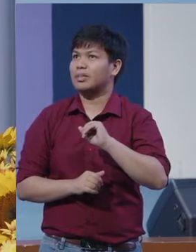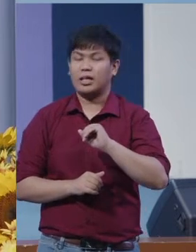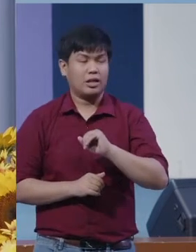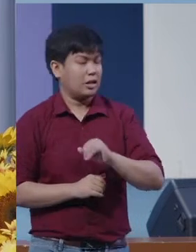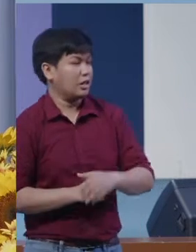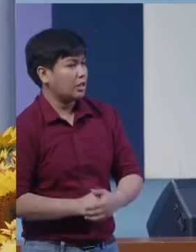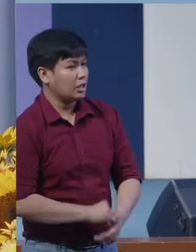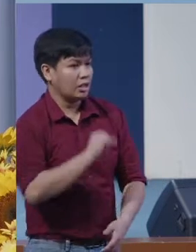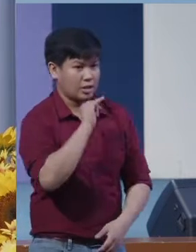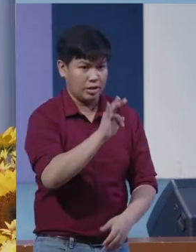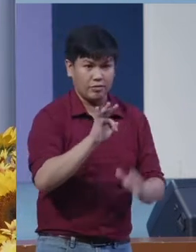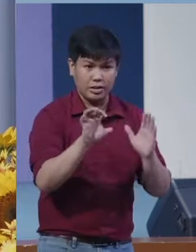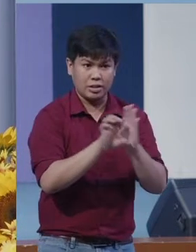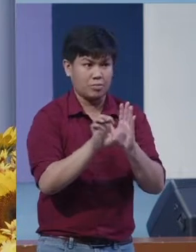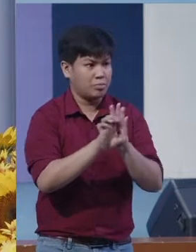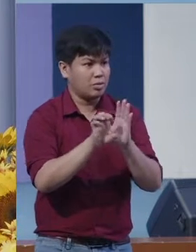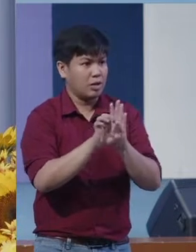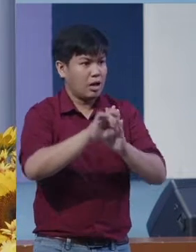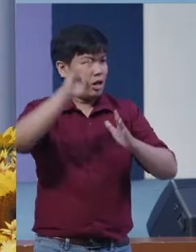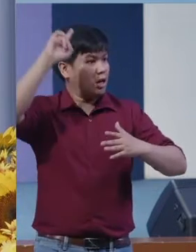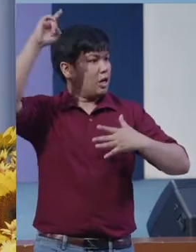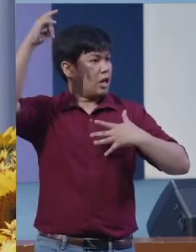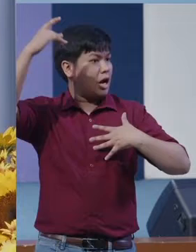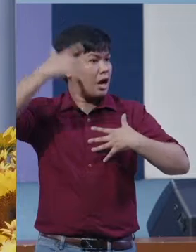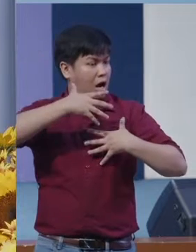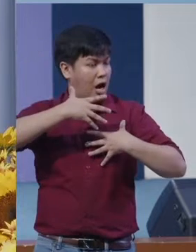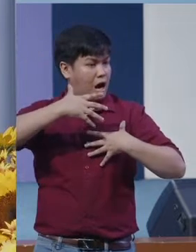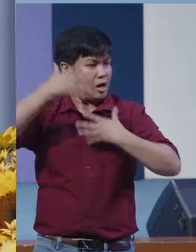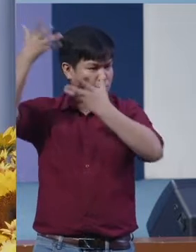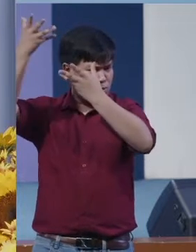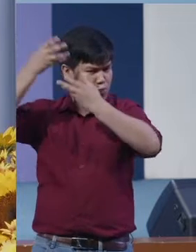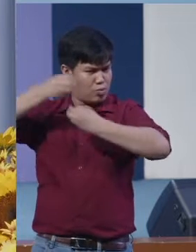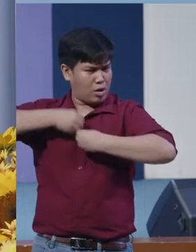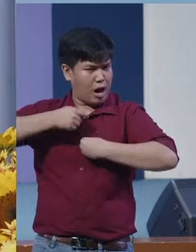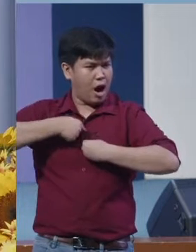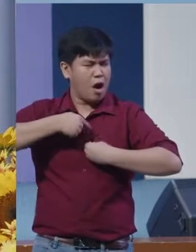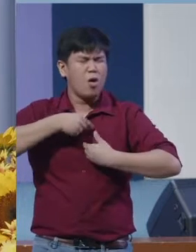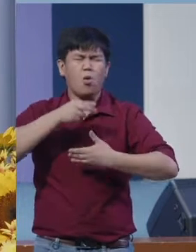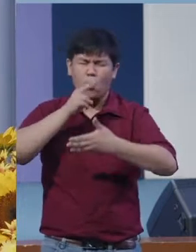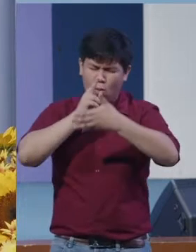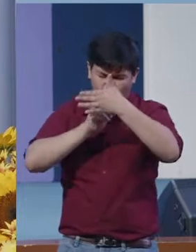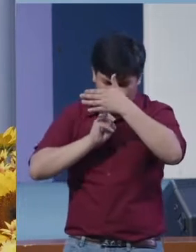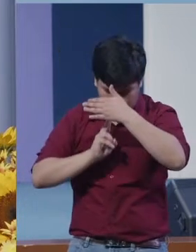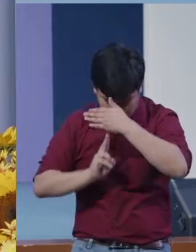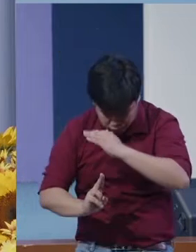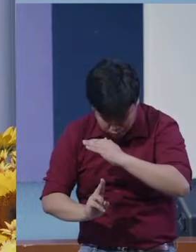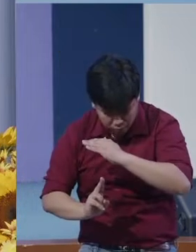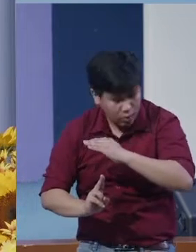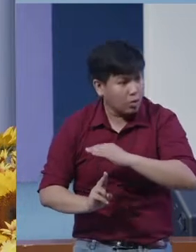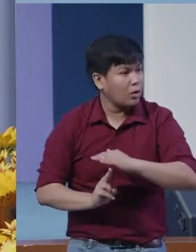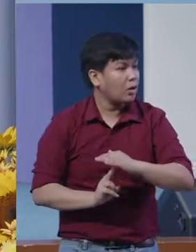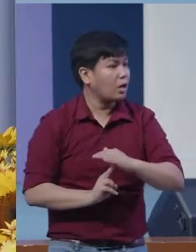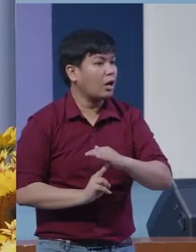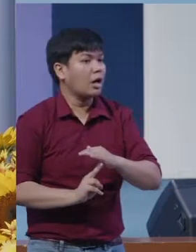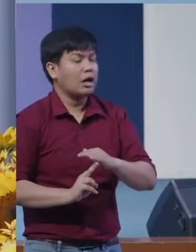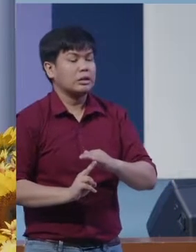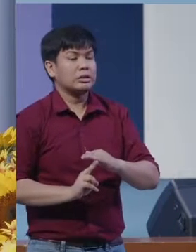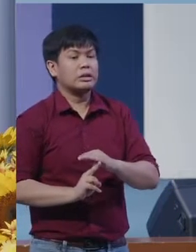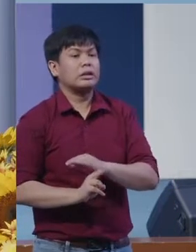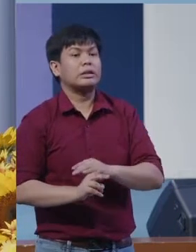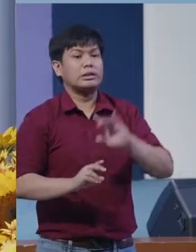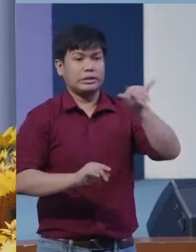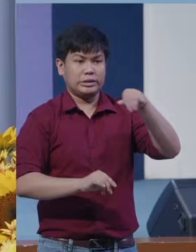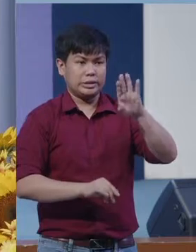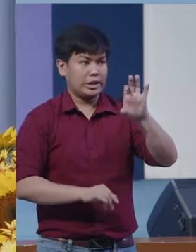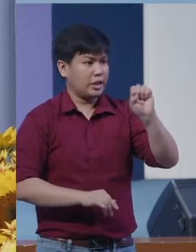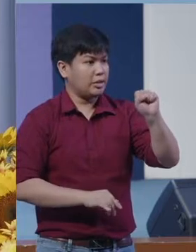imbis na tanggapin lang ninyo ang grasya ng Diyos at magpakumbaba, ang sabi niya, ang susunod na dapat ninyong gawin, talikuran ang demonyo